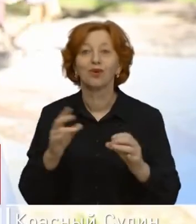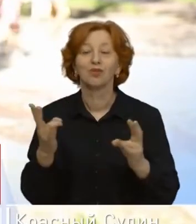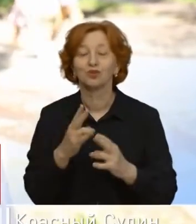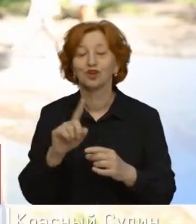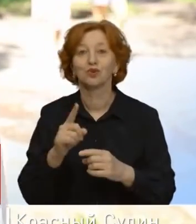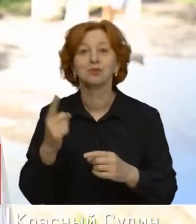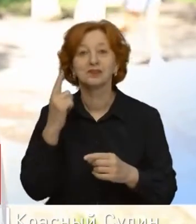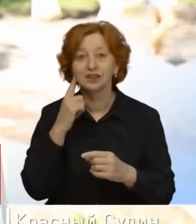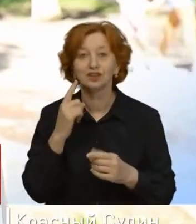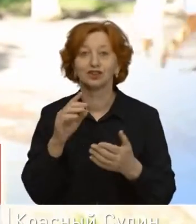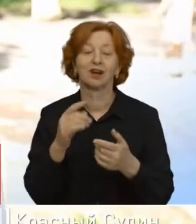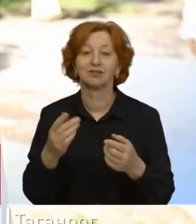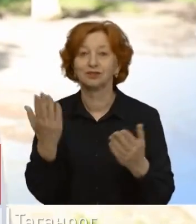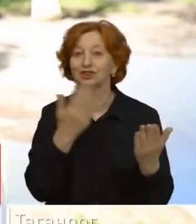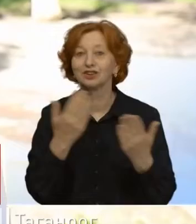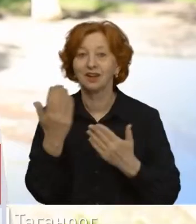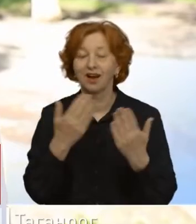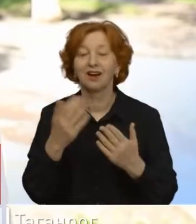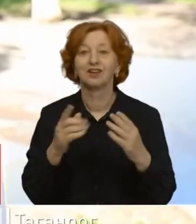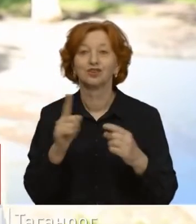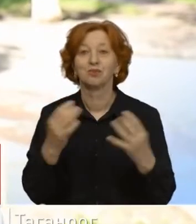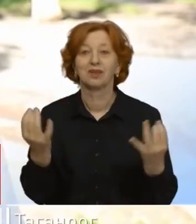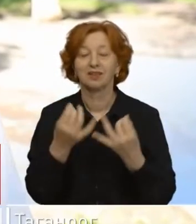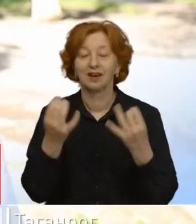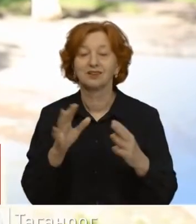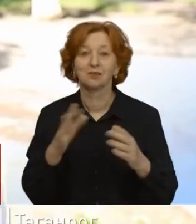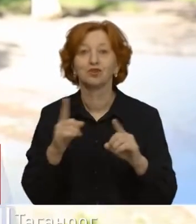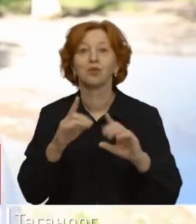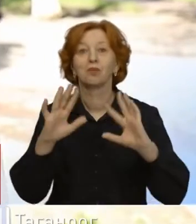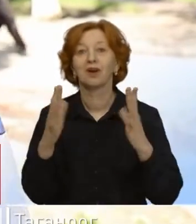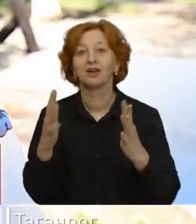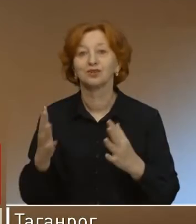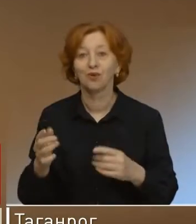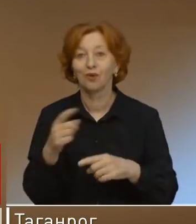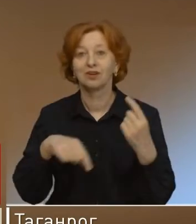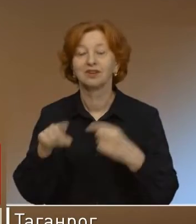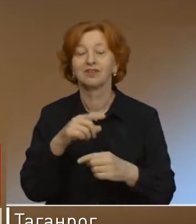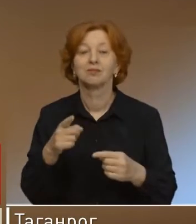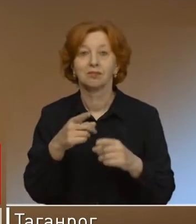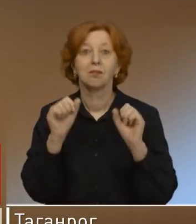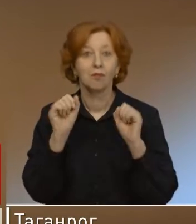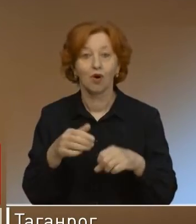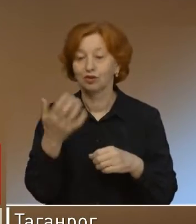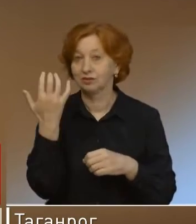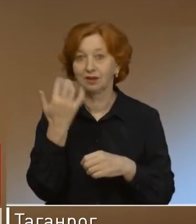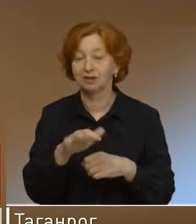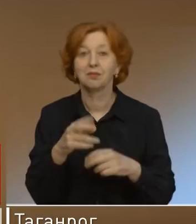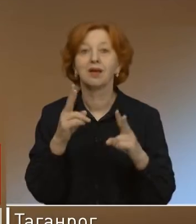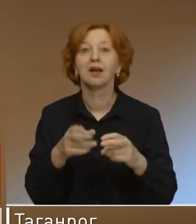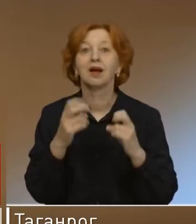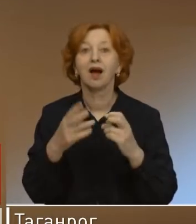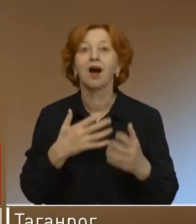слышали, читали. Вот. Что-то такое свое пишу, что в душе тревожит меня. Однако можно не заметить, как